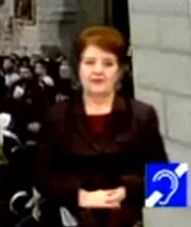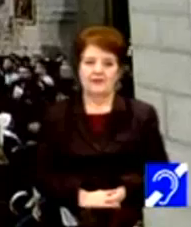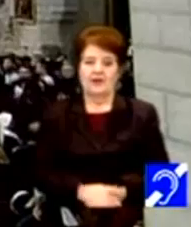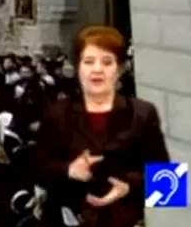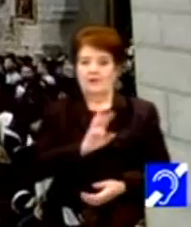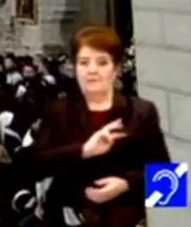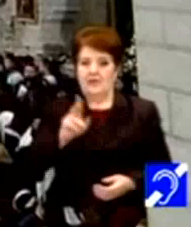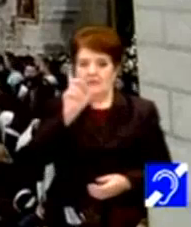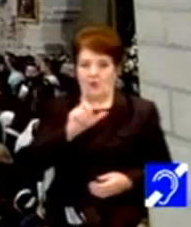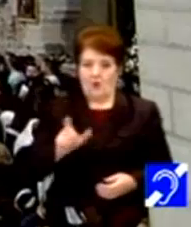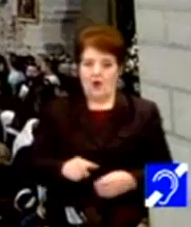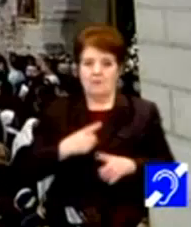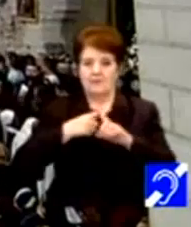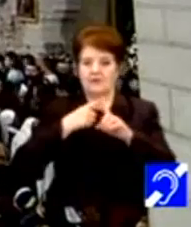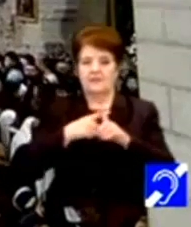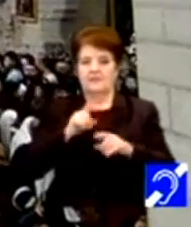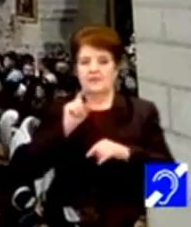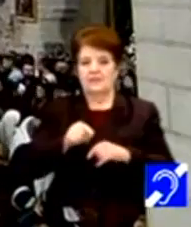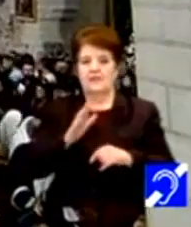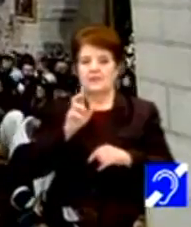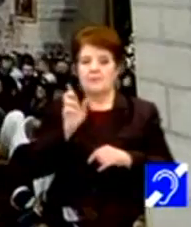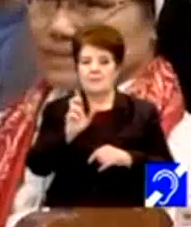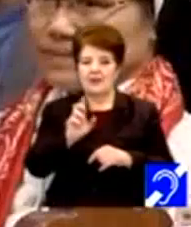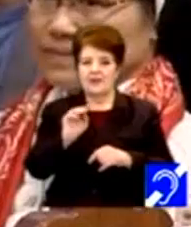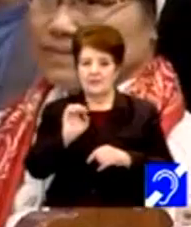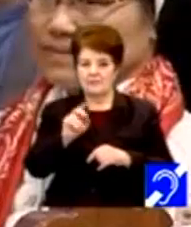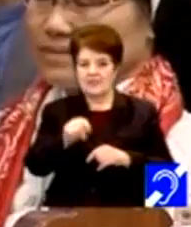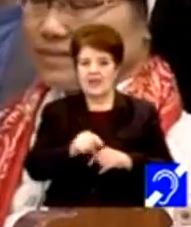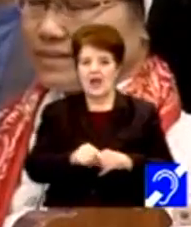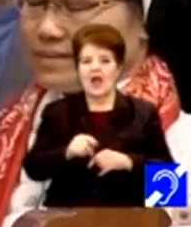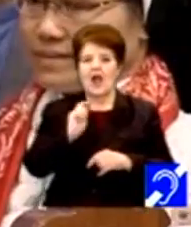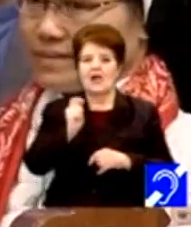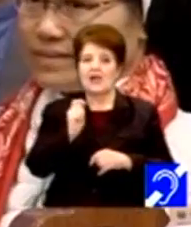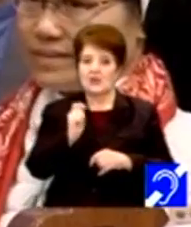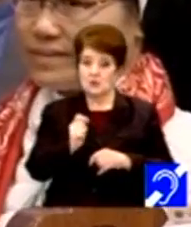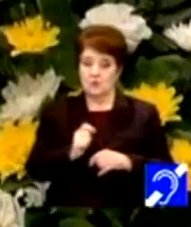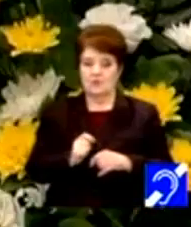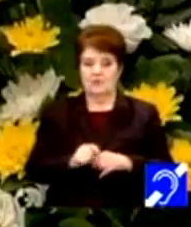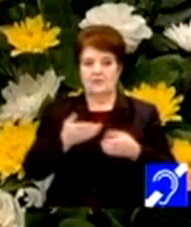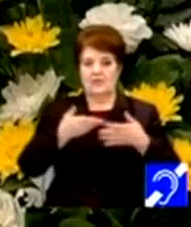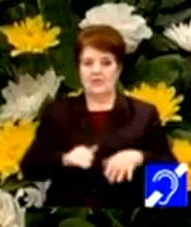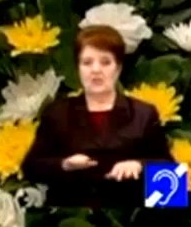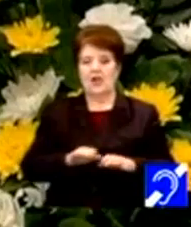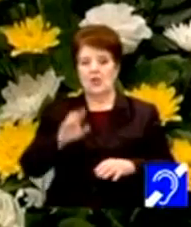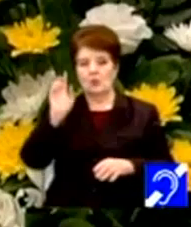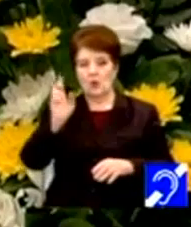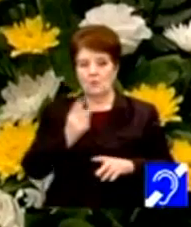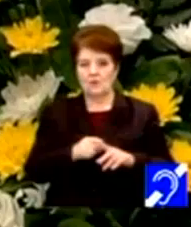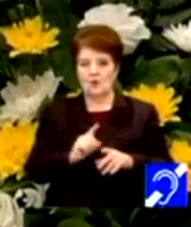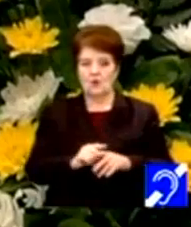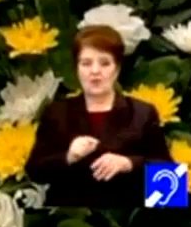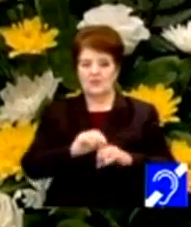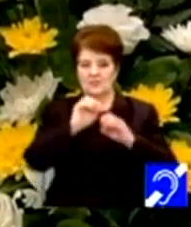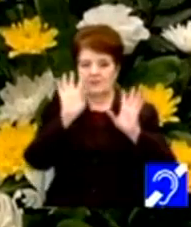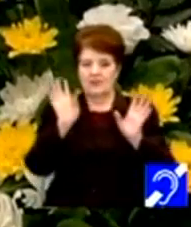Mii de oameni au umplut Biserica Sfânta Ecaterina din Betleem pentru slujba de Crăciun. Lăcașul este situat chiar lângă Biserica Nașterii Domnului și conține o relicvă